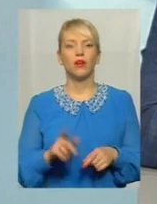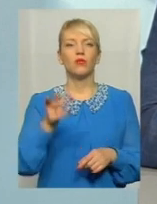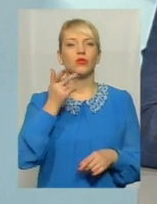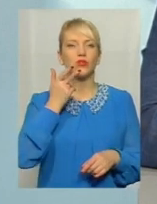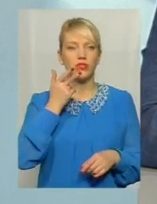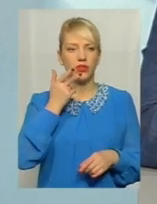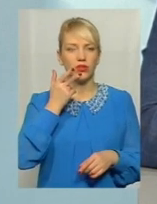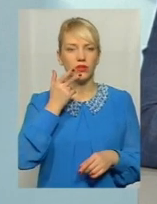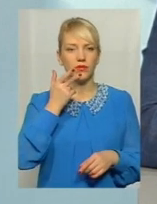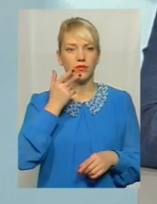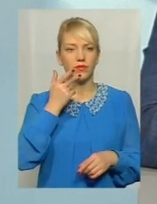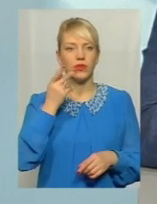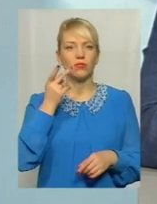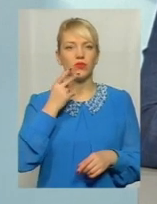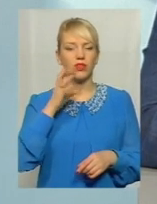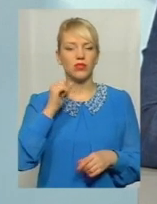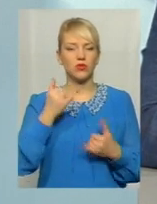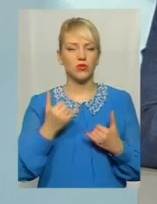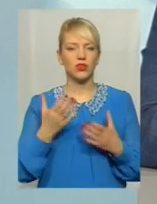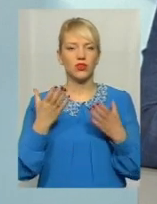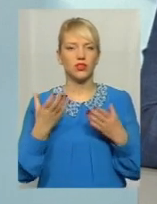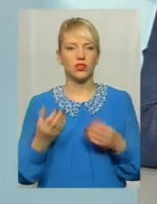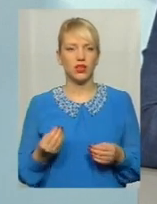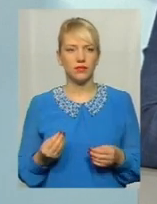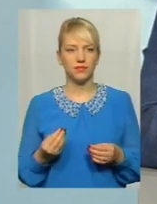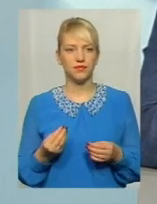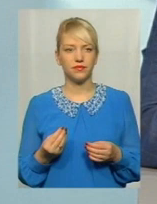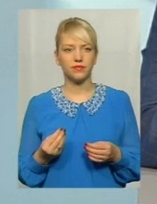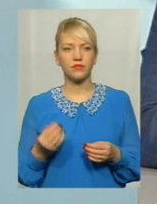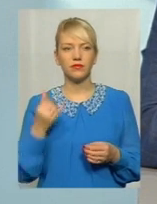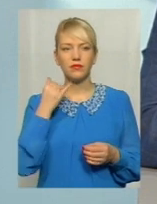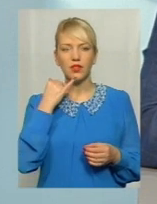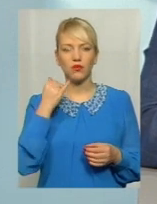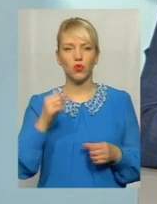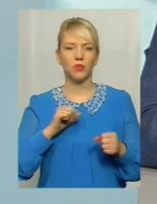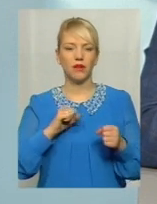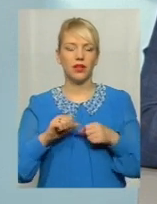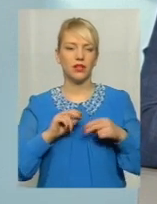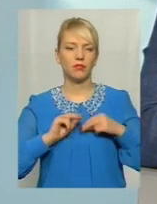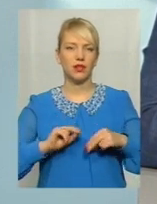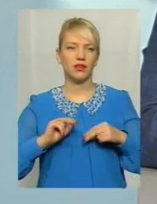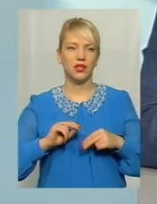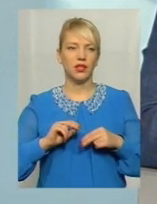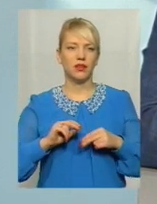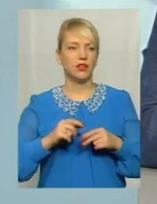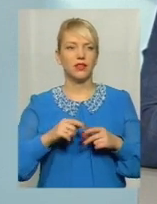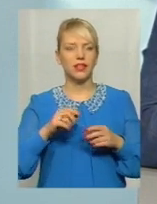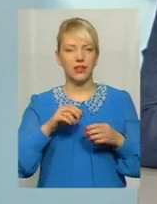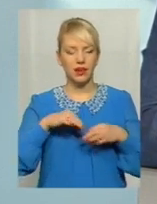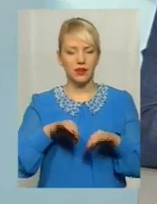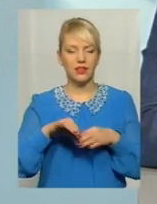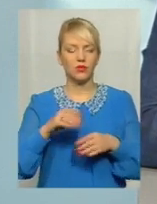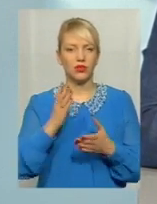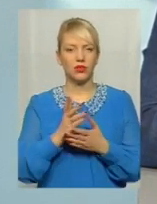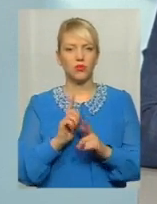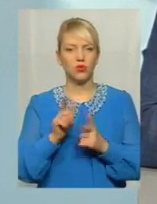постійно на сьогоднішній день дійсно на телефон управління транспорту поступають дзвінки, на